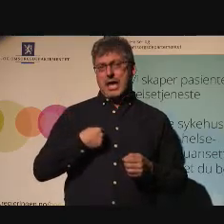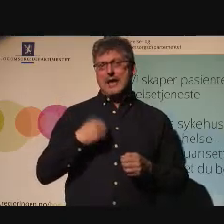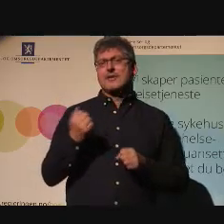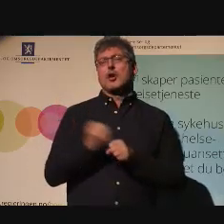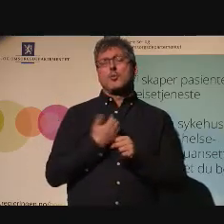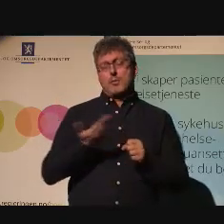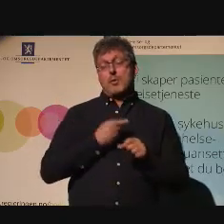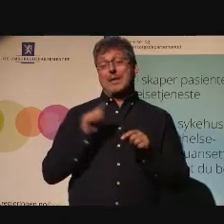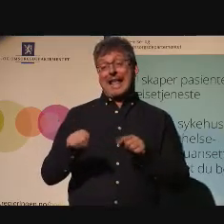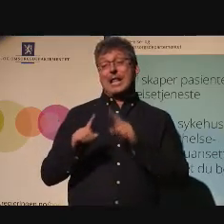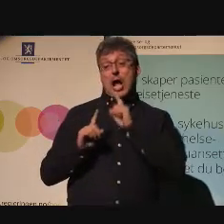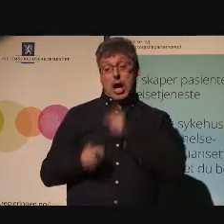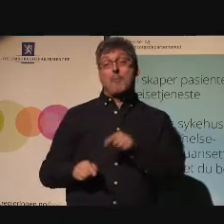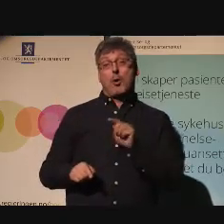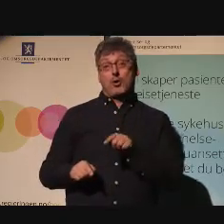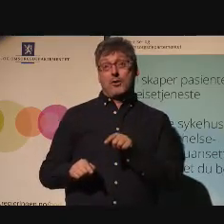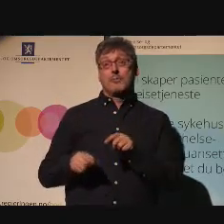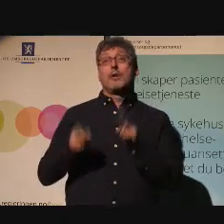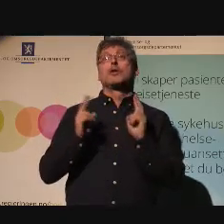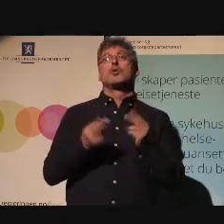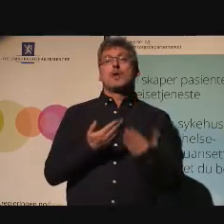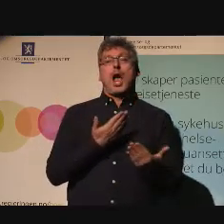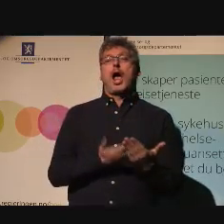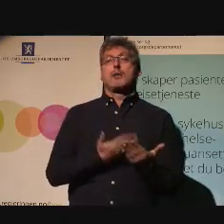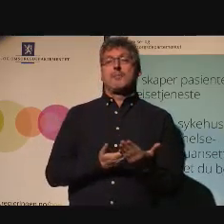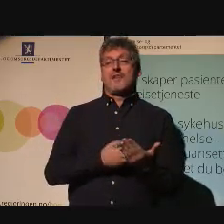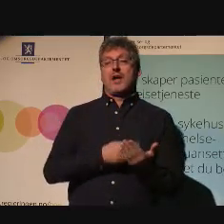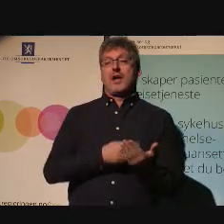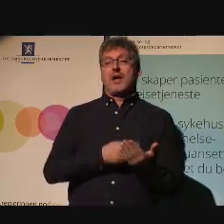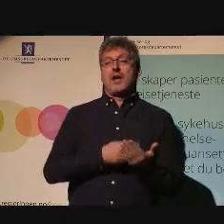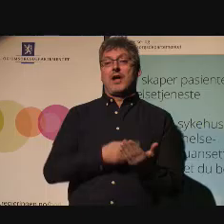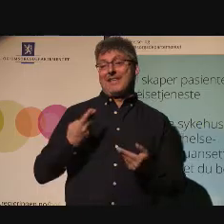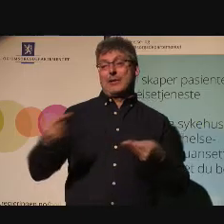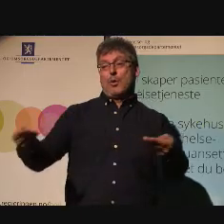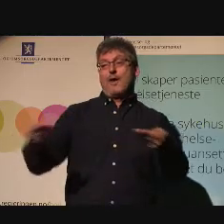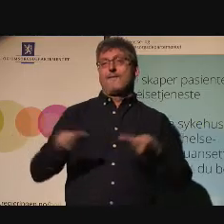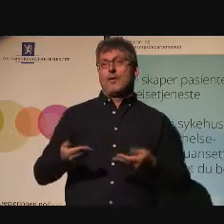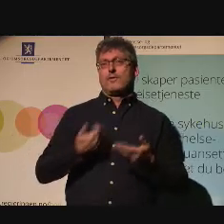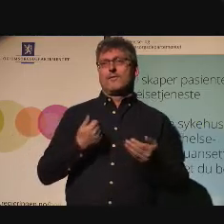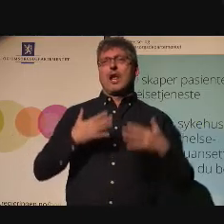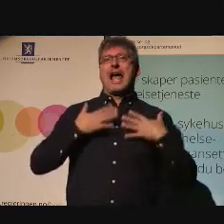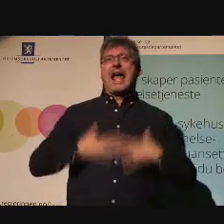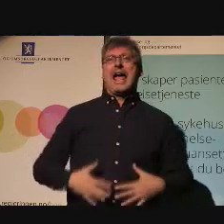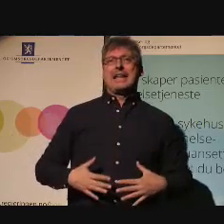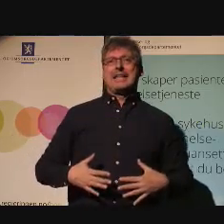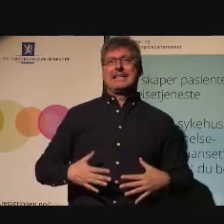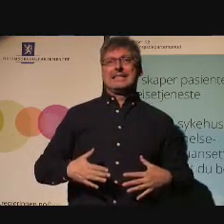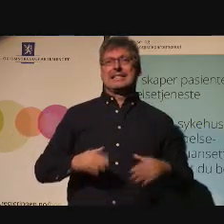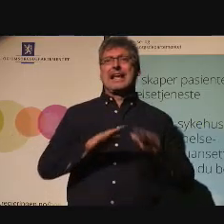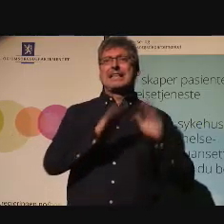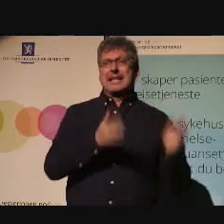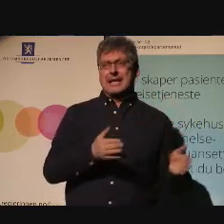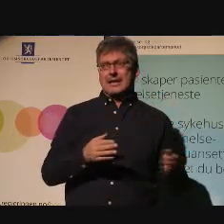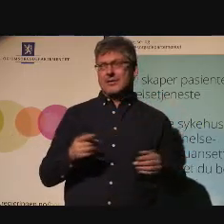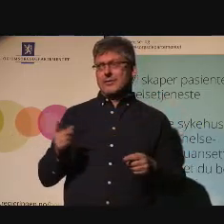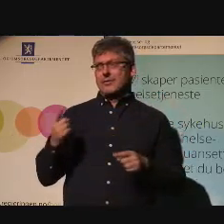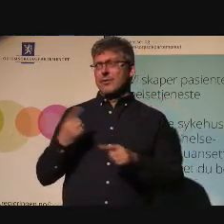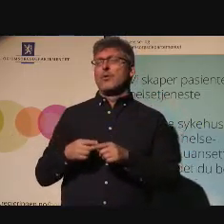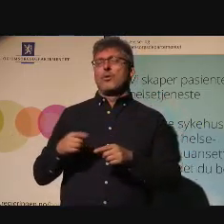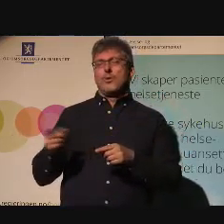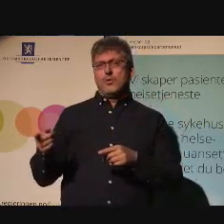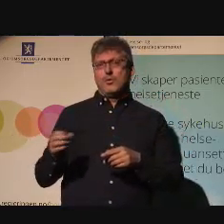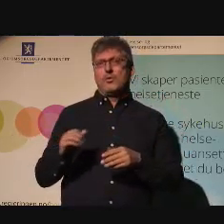også med de anbefalingene som vi nå har fått av helsedirektoratet og